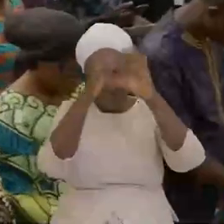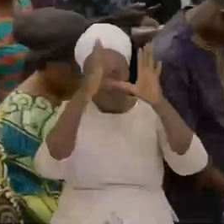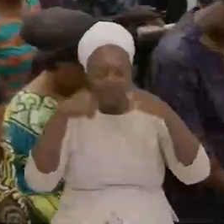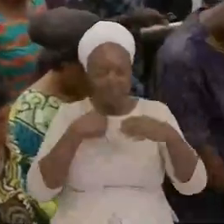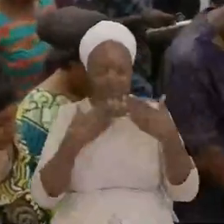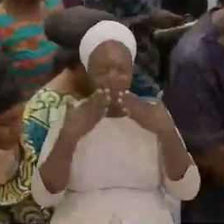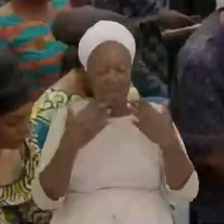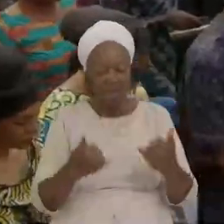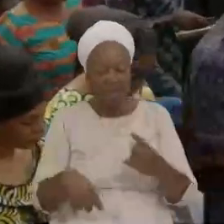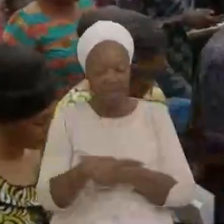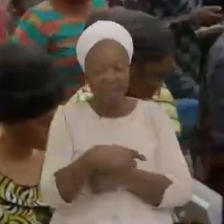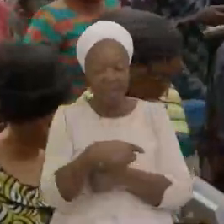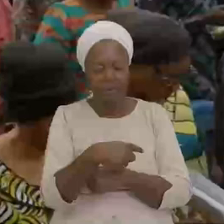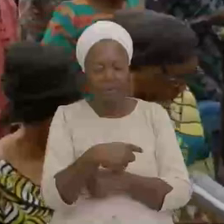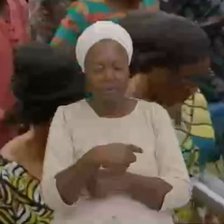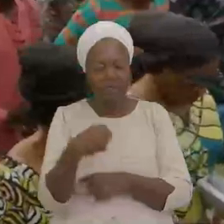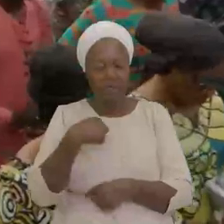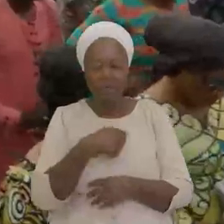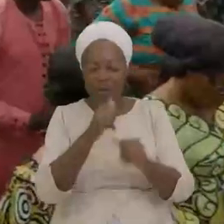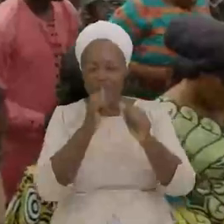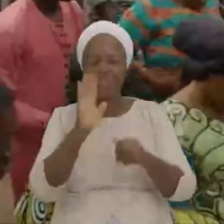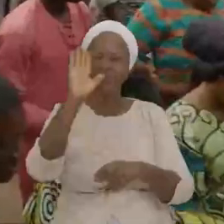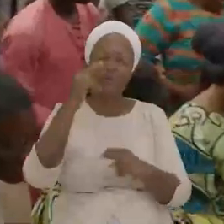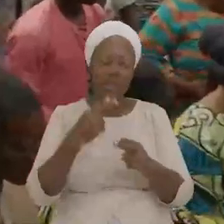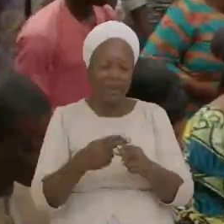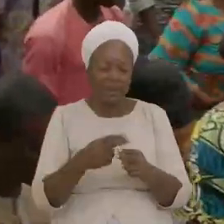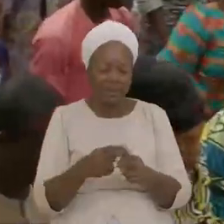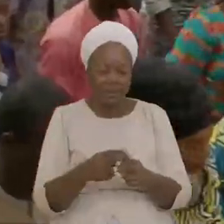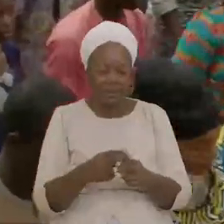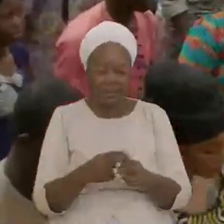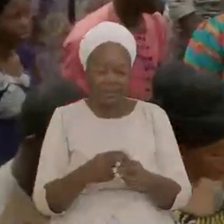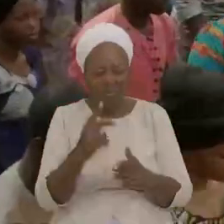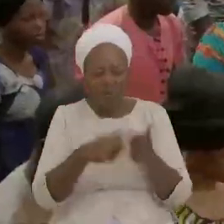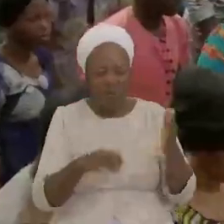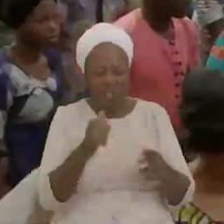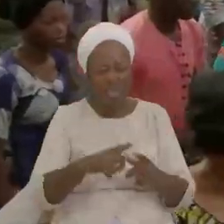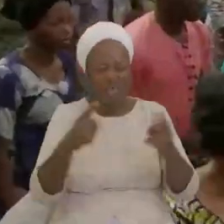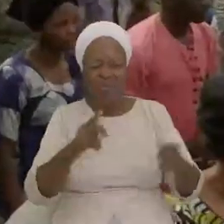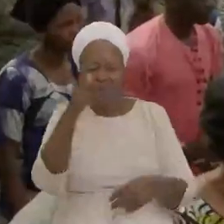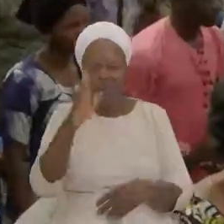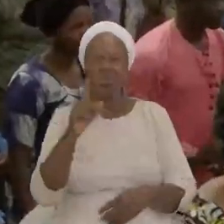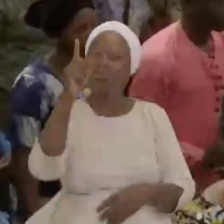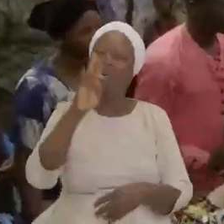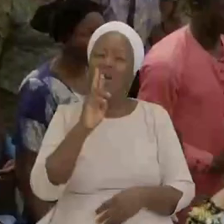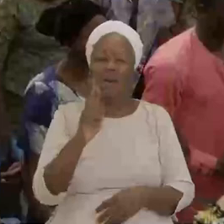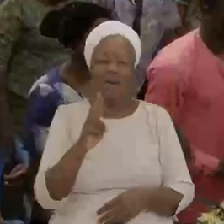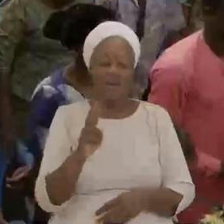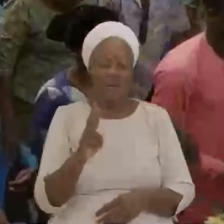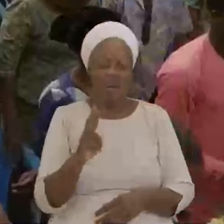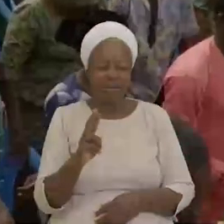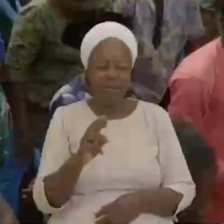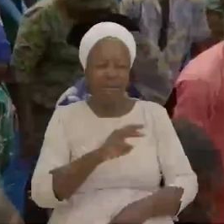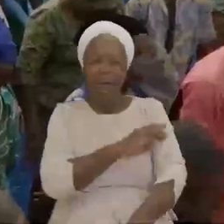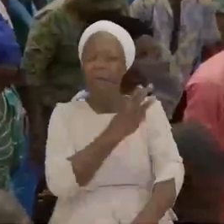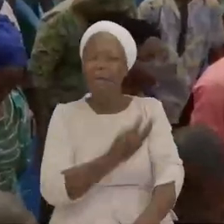Prions ensemble, Père, nous te remercions en ce jour. Nous bénissons ton nom. Quel